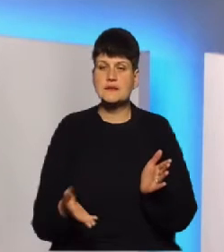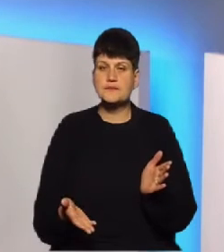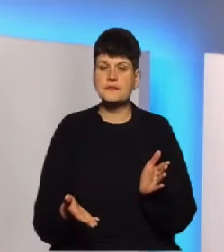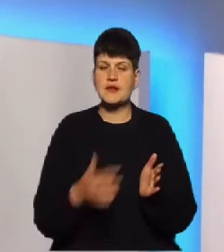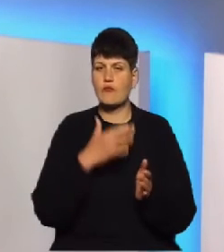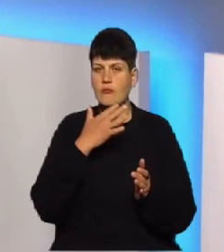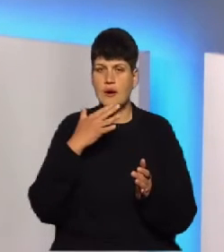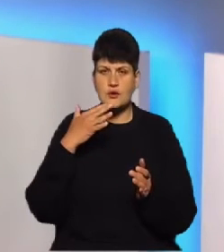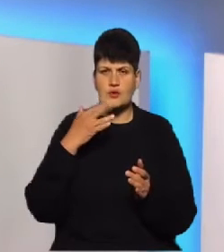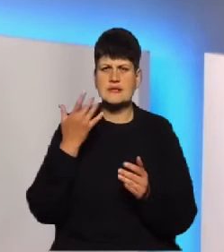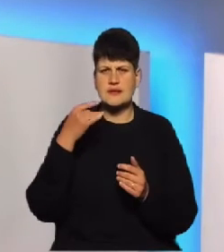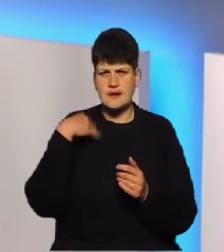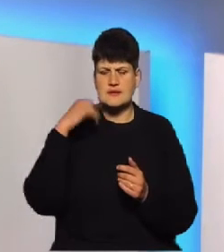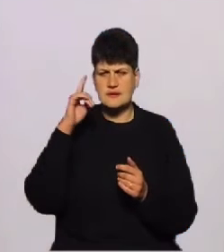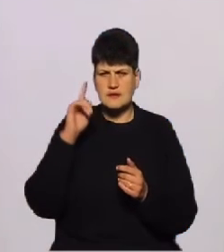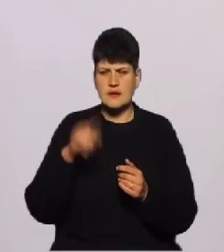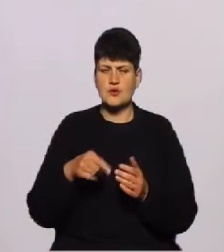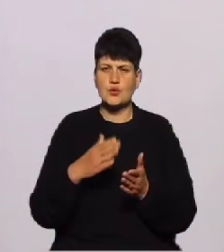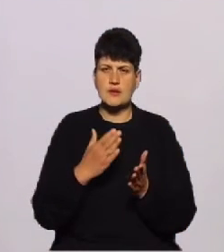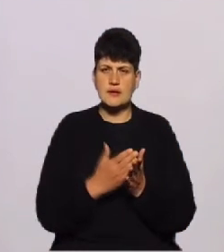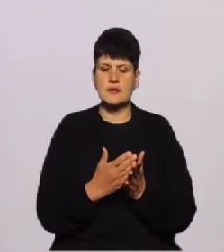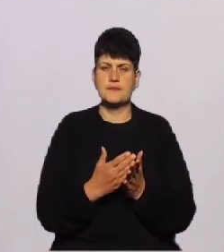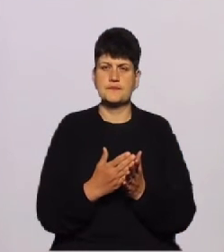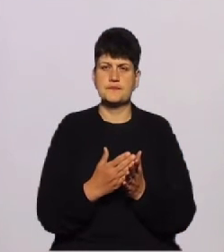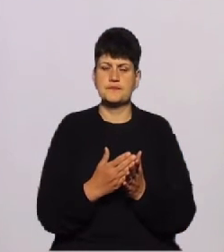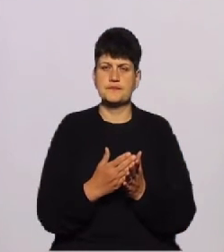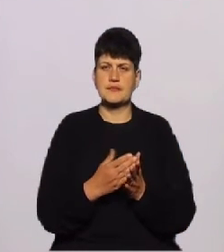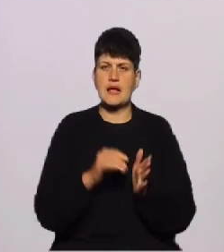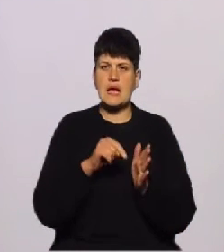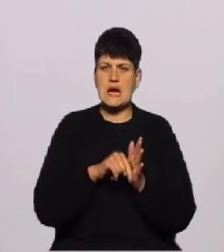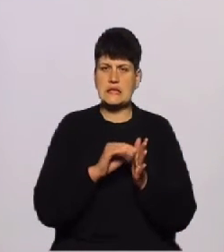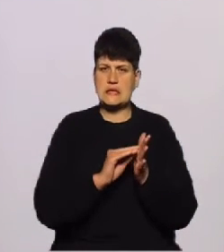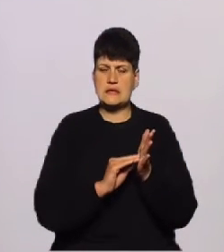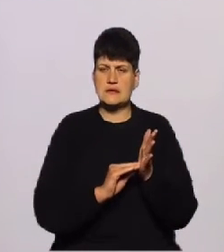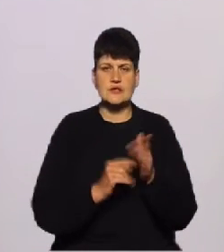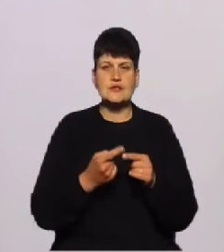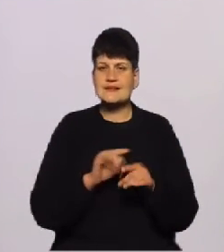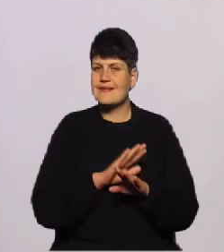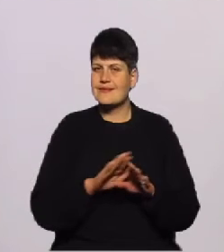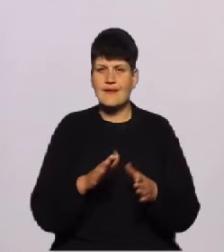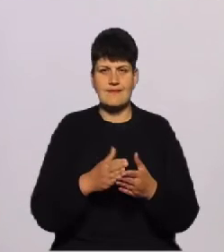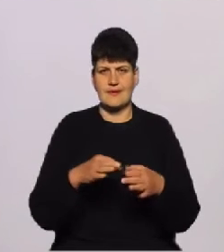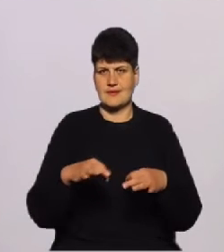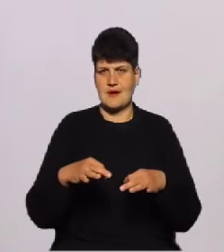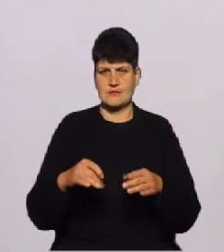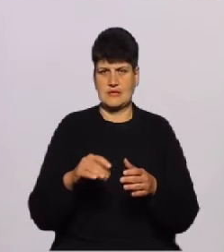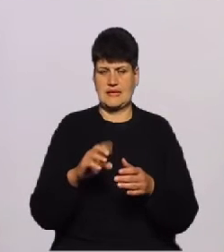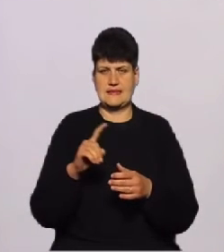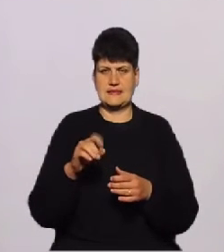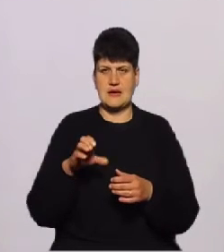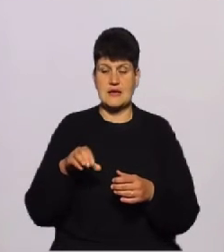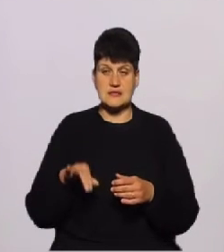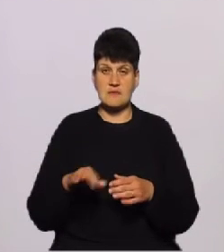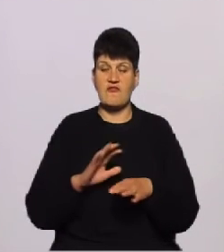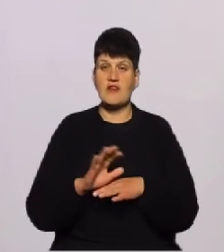наскільки я знаю, самокатах є в самих його характеристиках зазначено, що це не є транспортним засобом. Тобто виробники самі зразу це трактують. І відповідно це